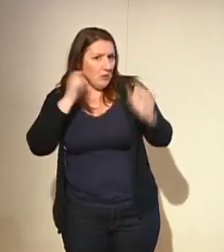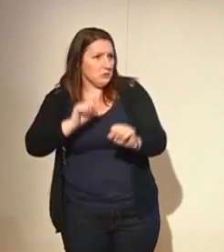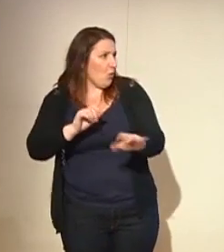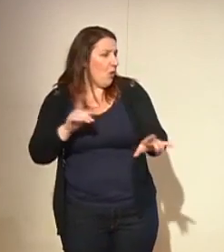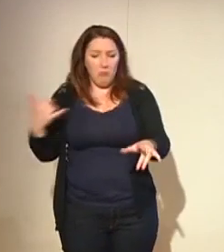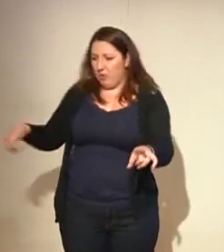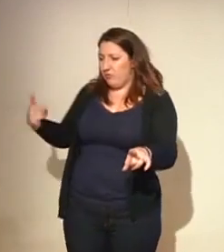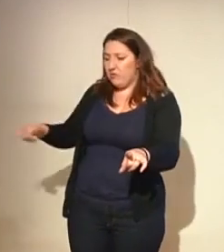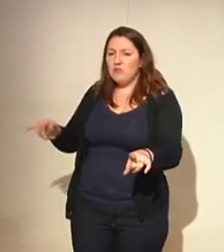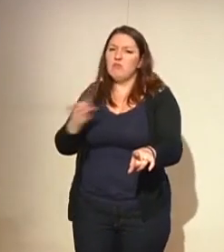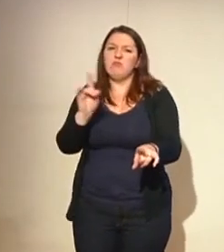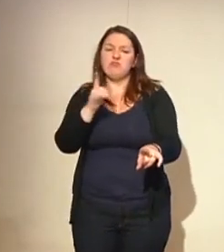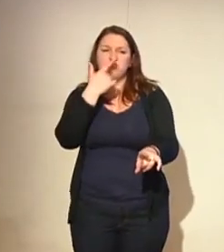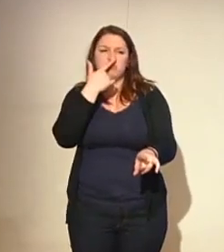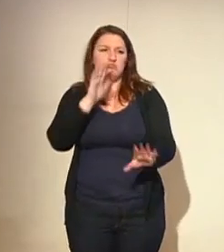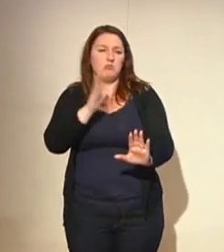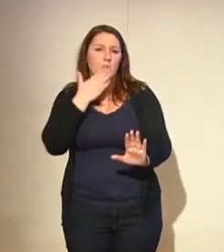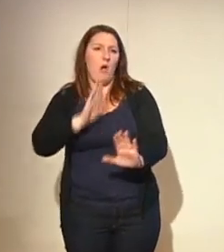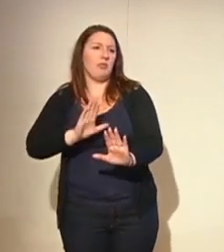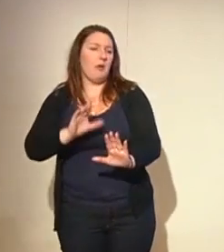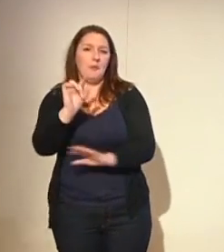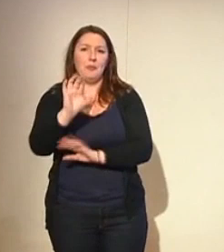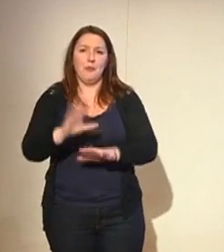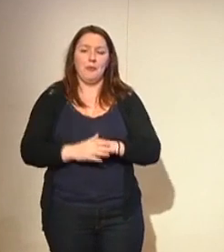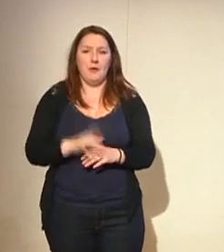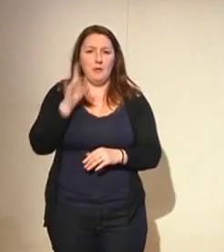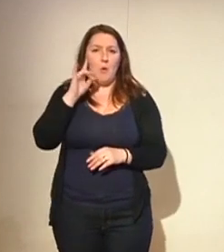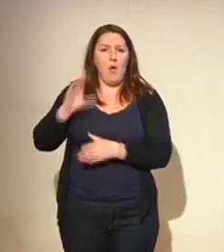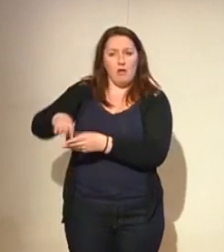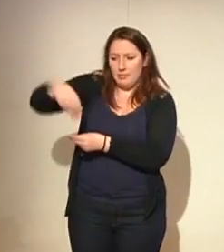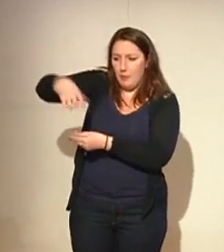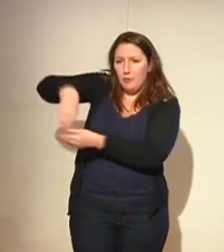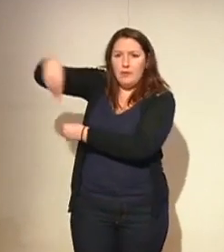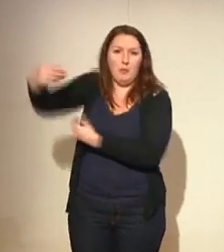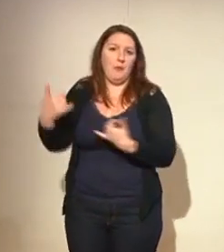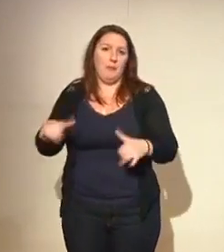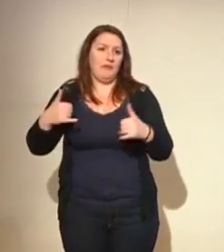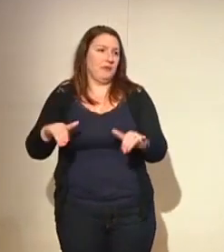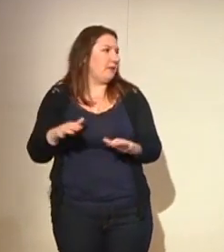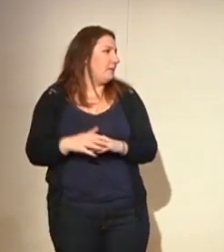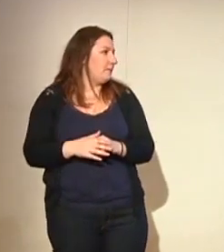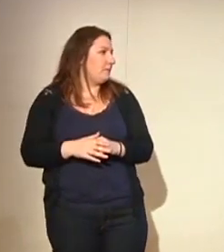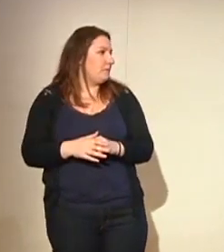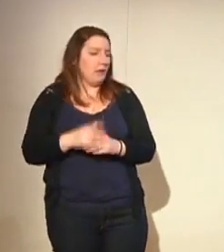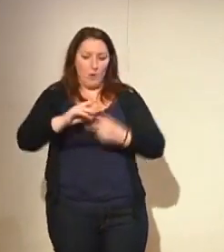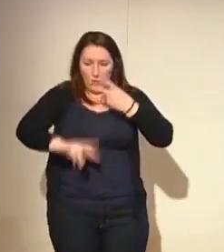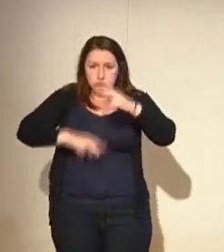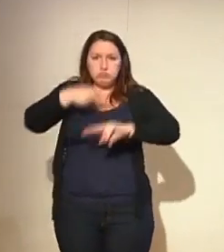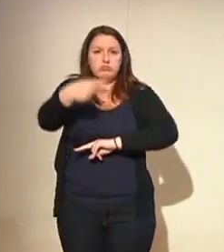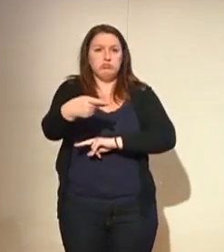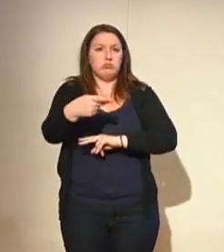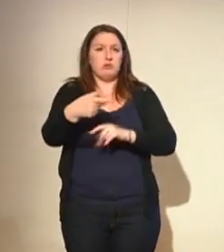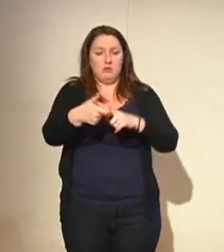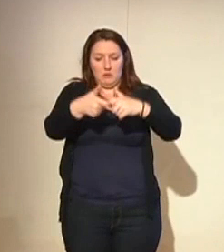peu limite on va attendre un peu parce que le la délibération oui peut-être que je peux changer d'ordre du jour délibération